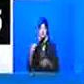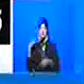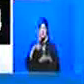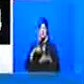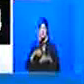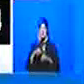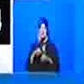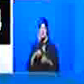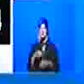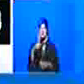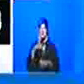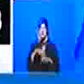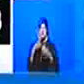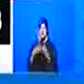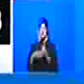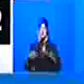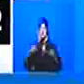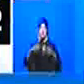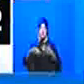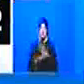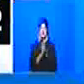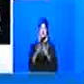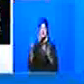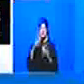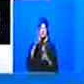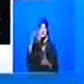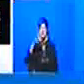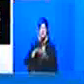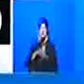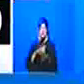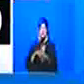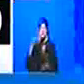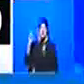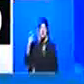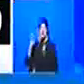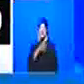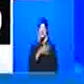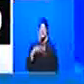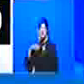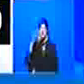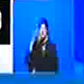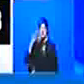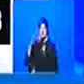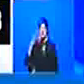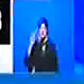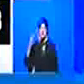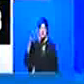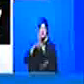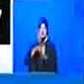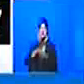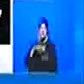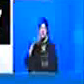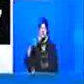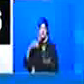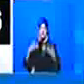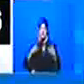Timur 1 sampai 1,2 juta ton. Kita produksi gula sekitar 1,2 juta ton. Kita produksi